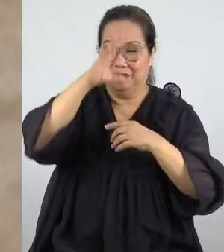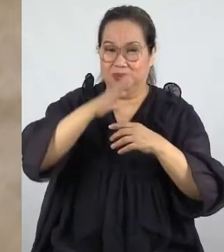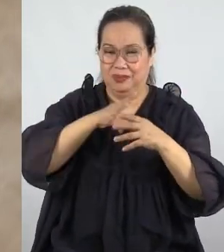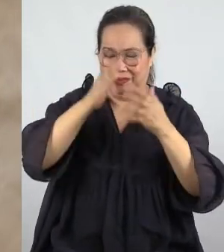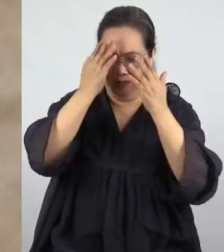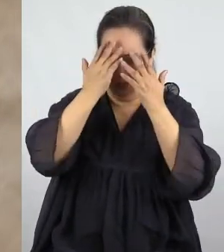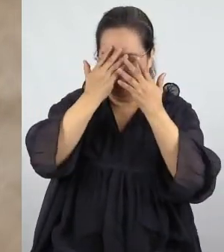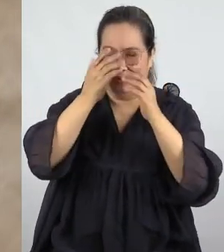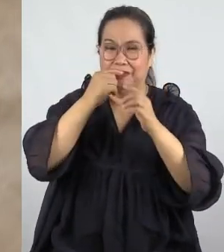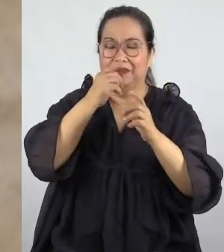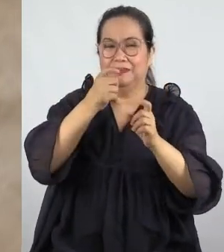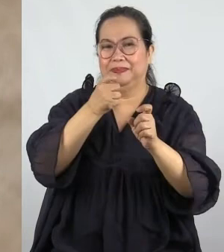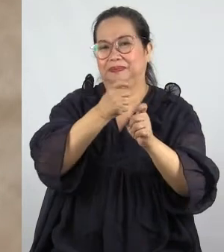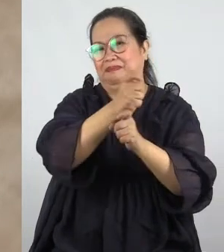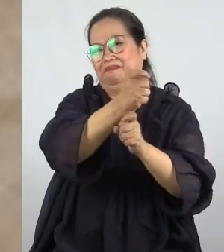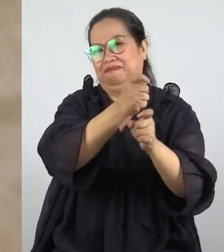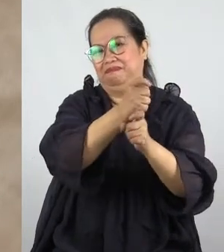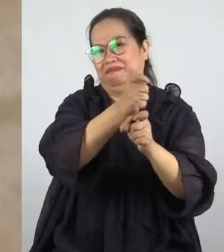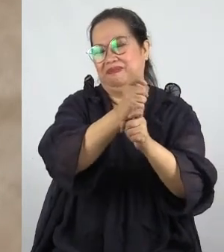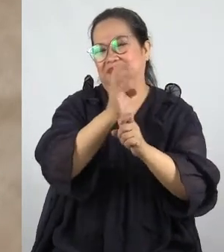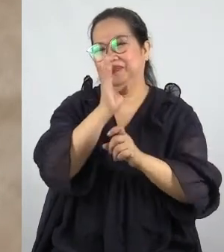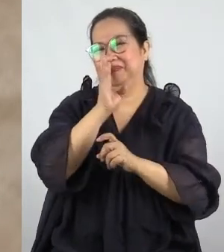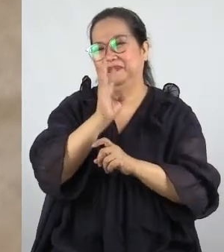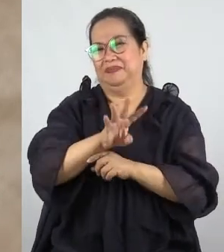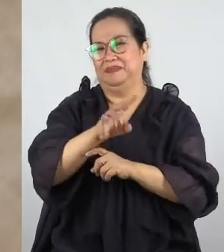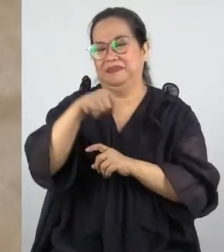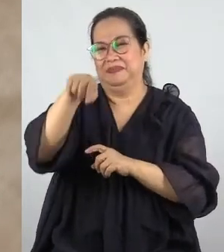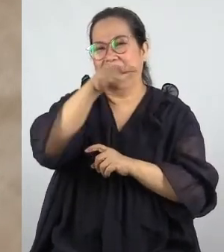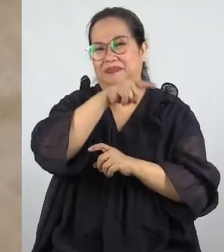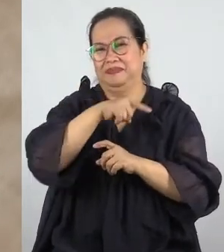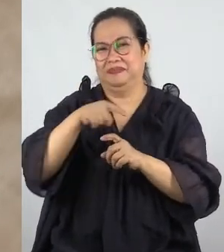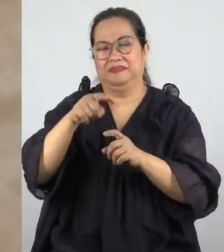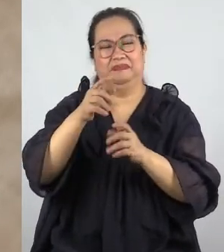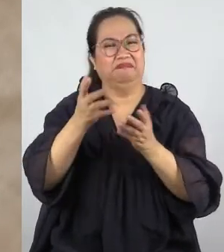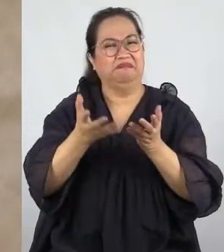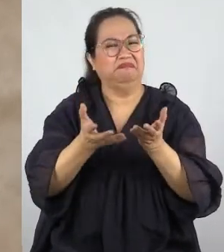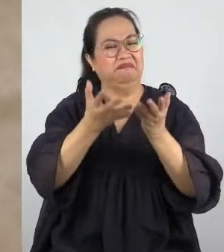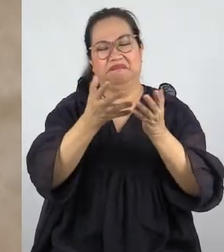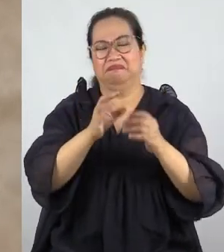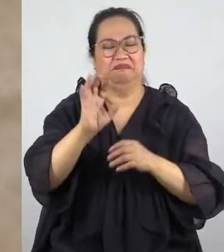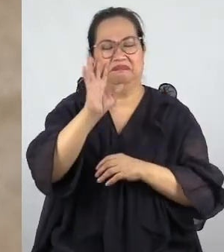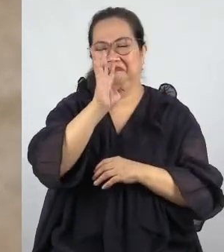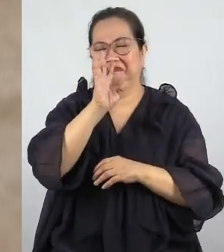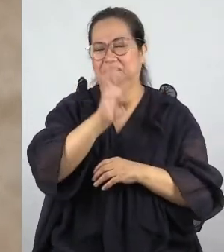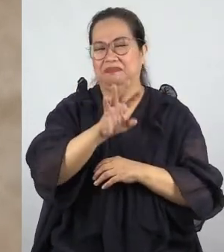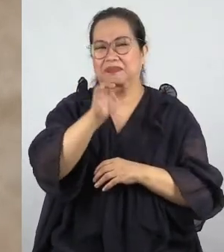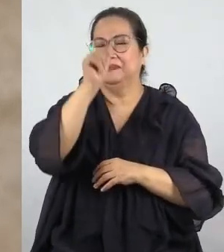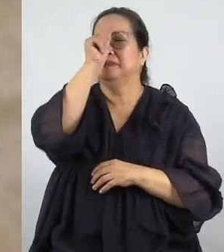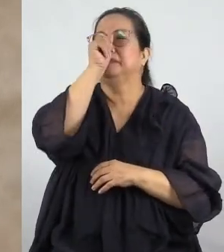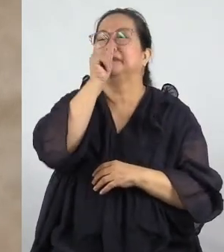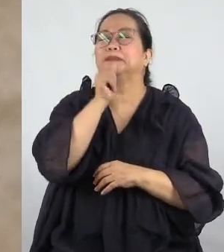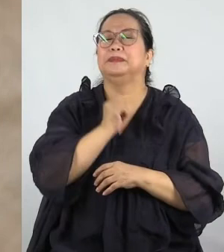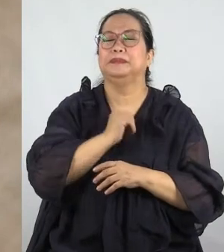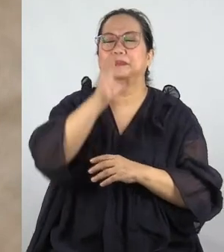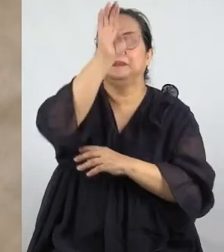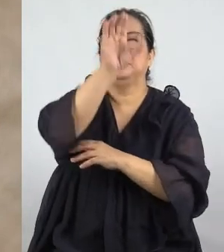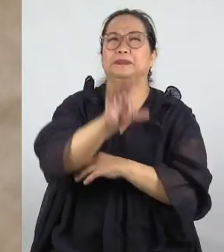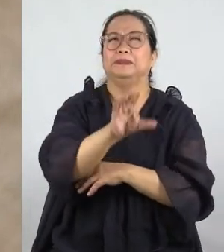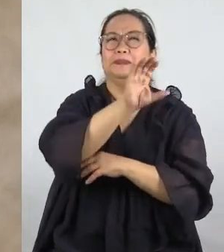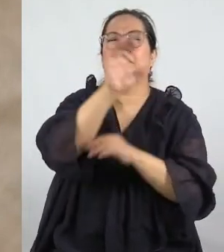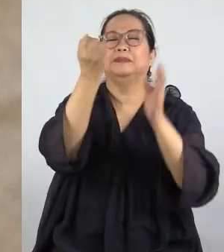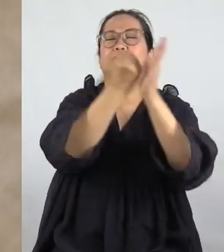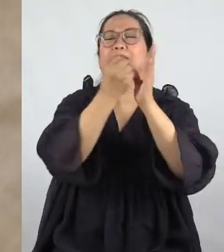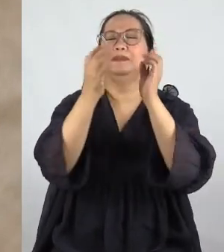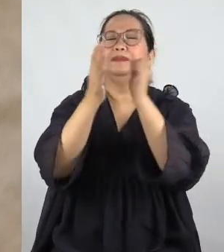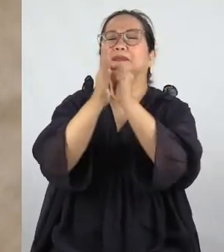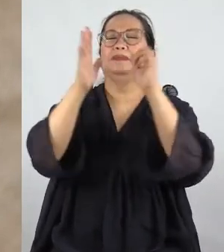faces, he was despised, and we esteemed him not. Endured the cross, despising